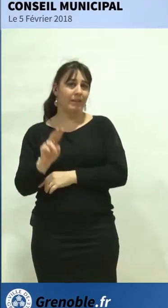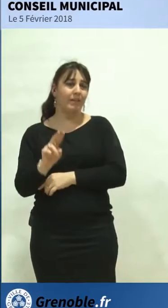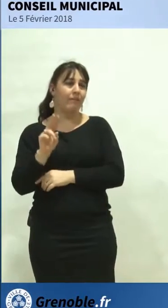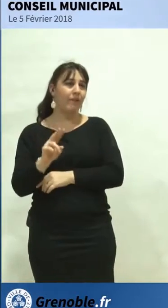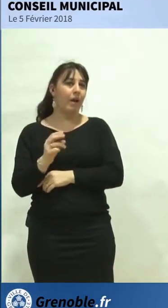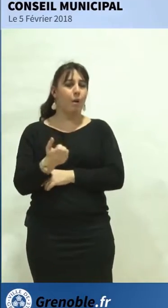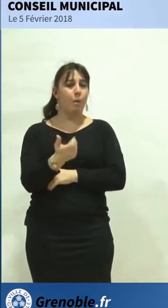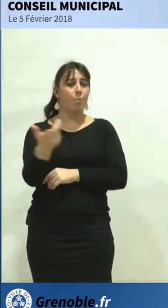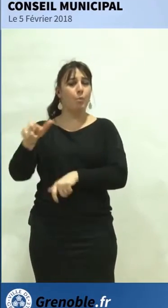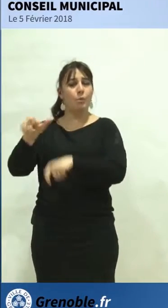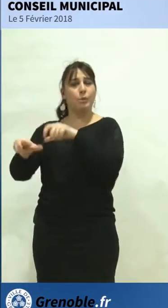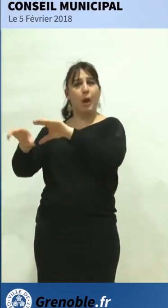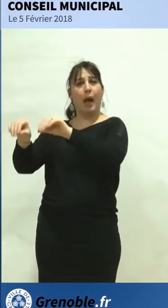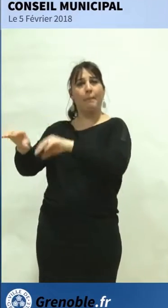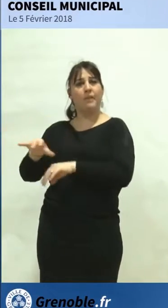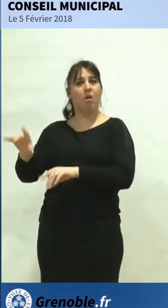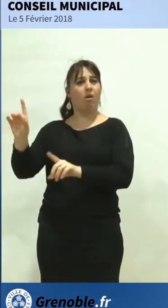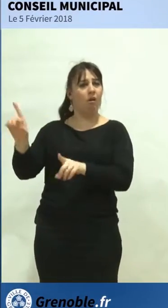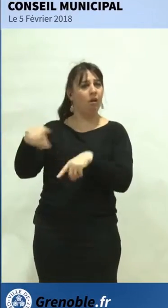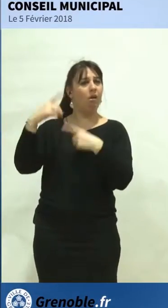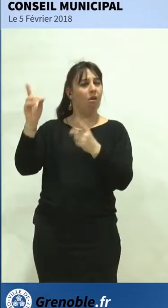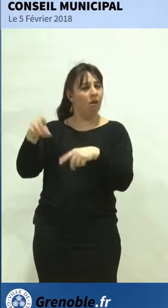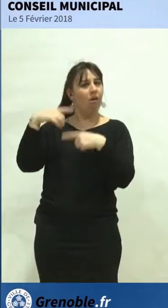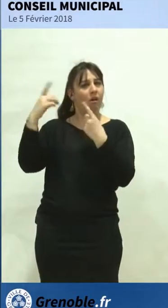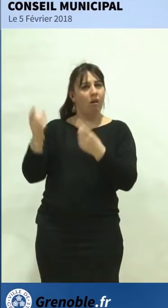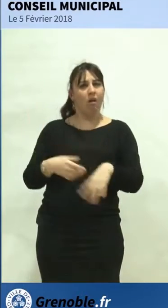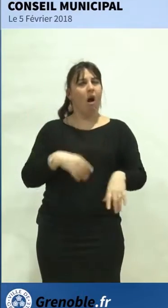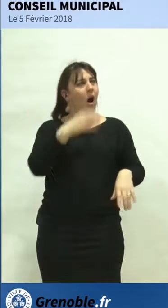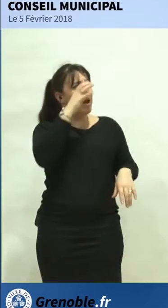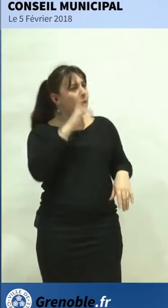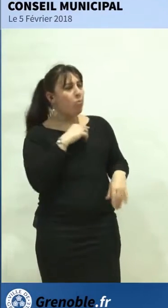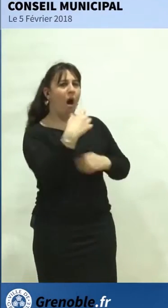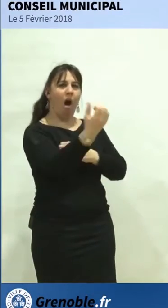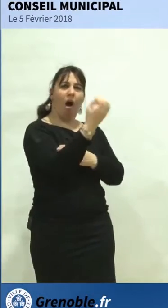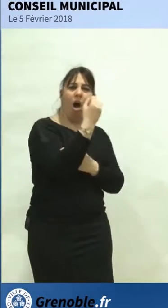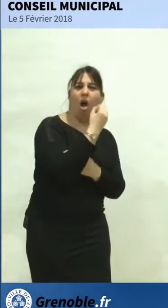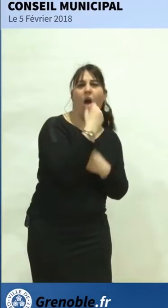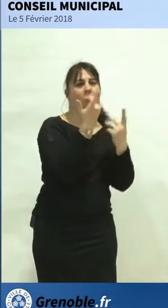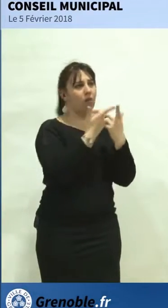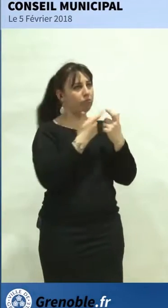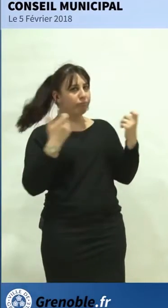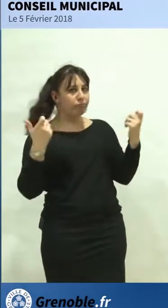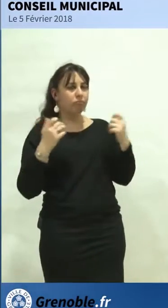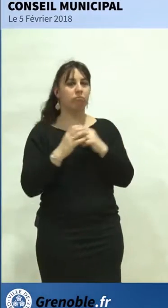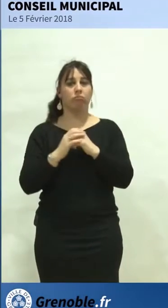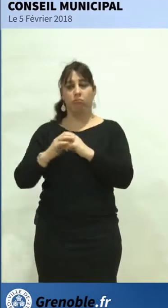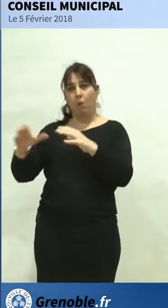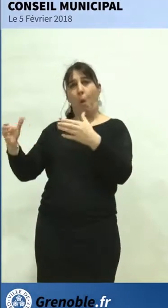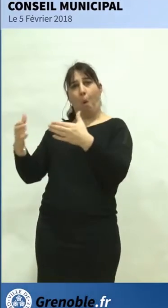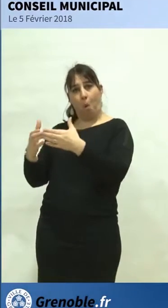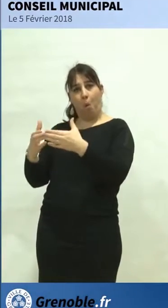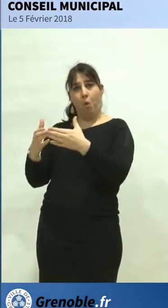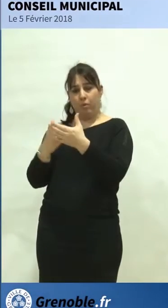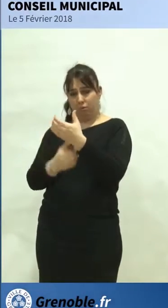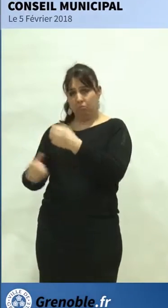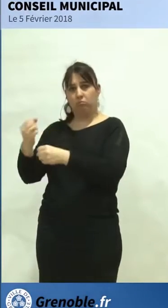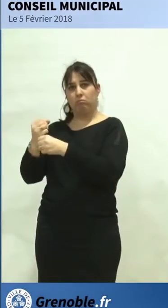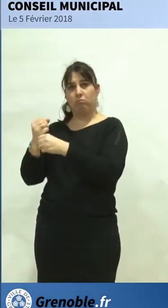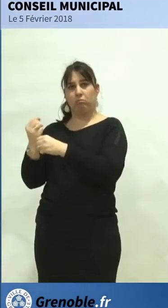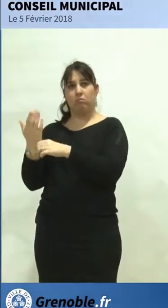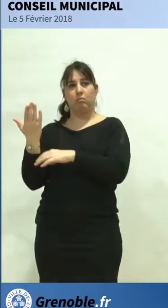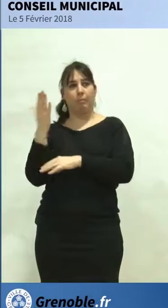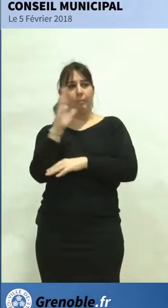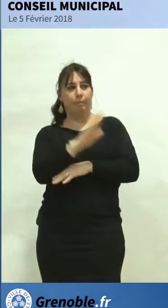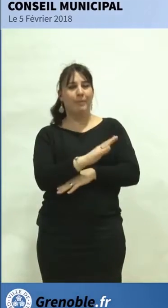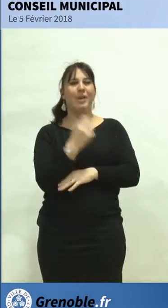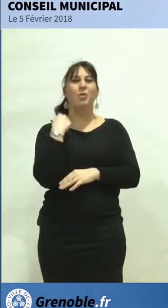plusieurs habitants se plaignent malgré tout encore de ne pas être entendus. Un groupe d'habitants s'élève contre les démolitions du 20 et